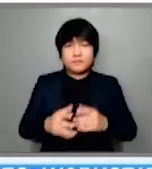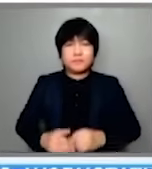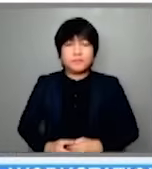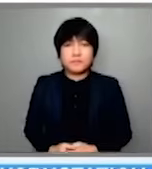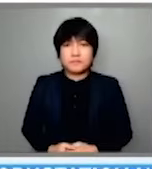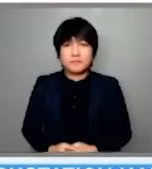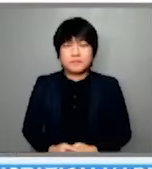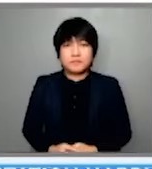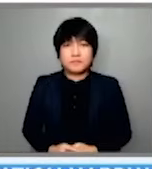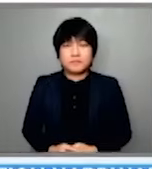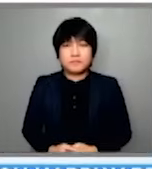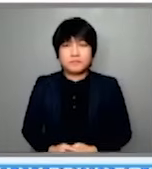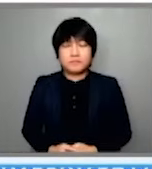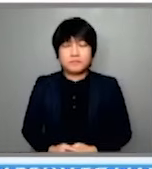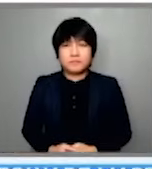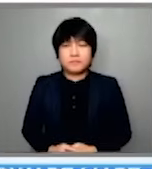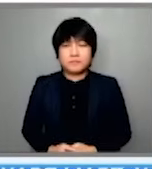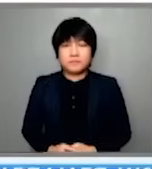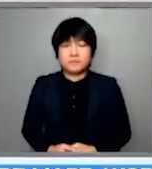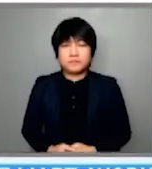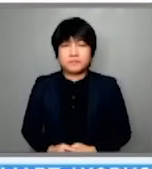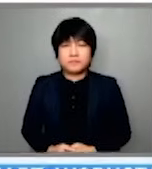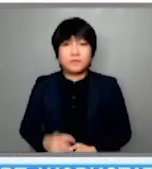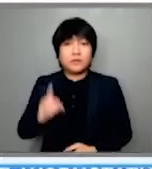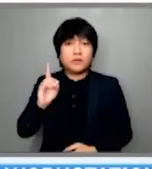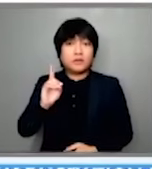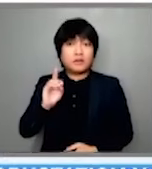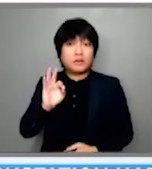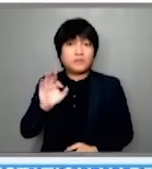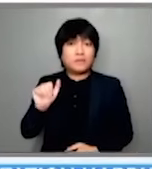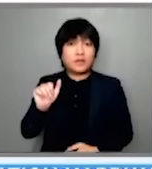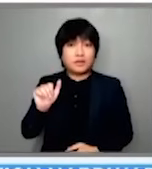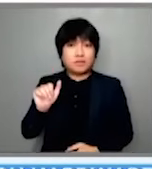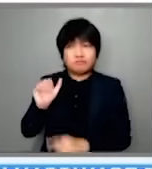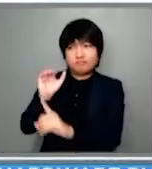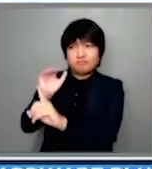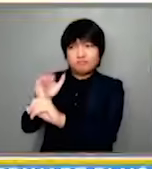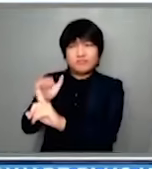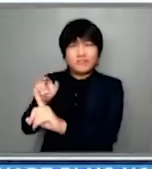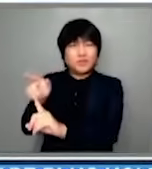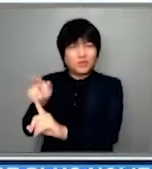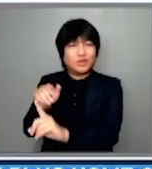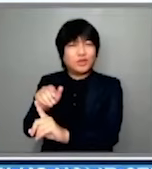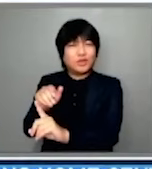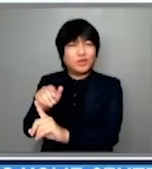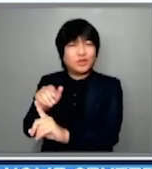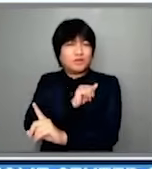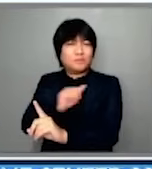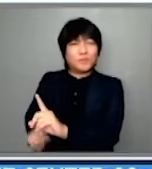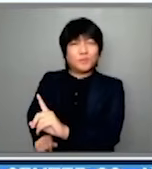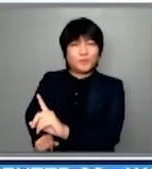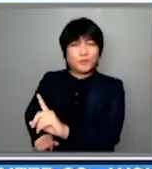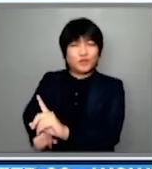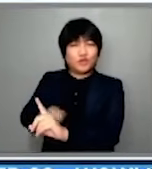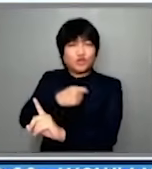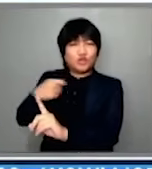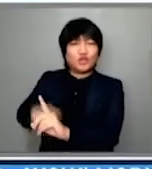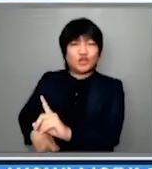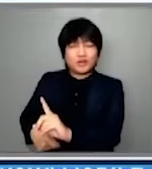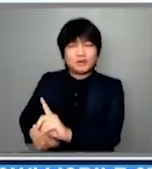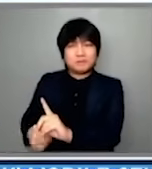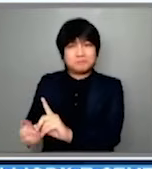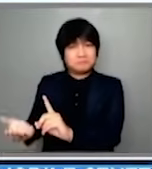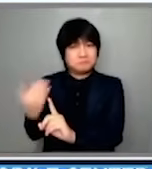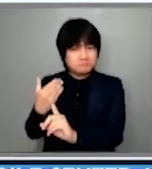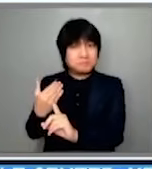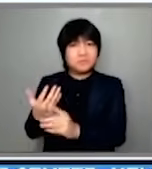Ipinatawag ng Department of Foreign Affairs si Chinese Ambassador to the Philippines, Wang Zilian. Yan ay para ireklamo ang sunod-sunod na insidente ng harassment ng China sa